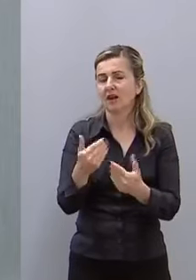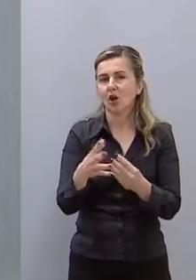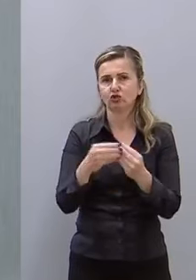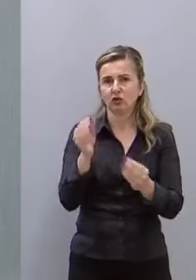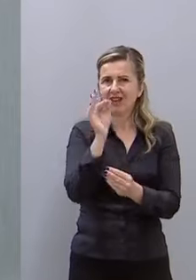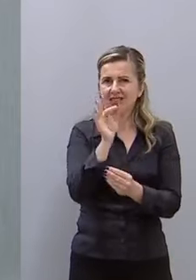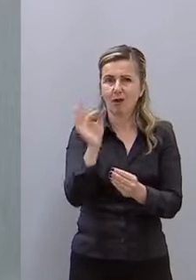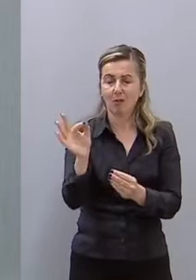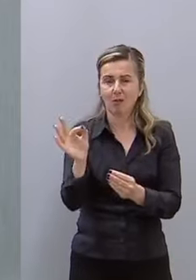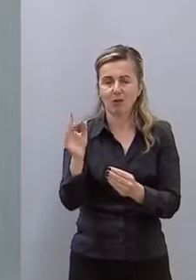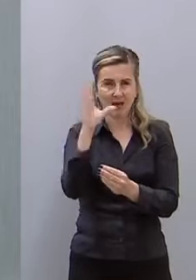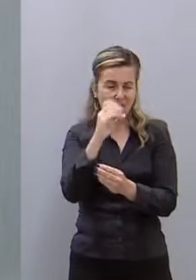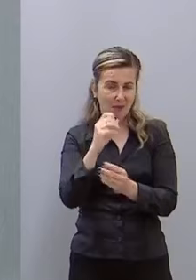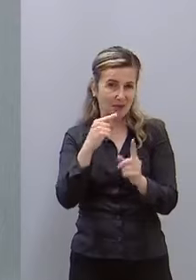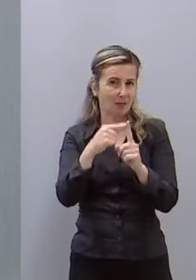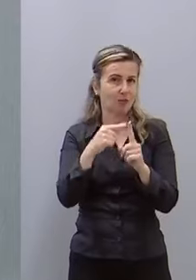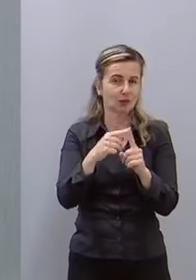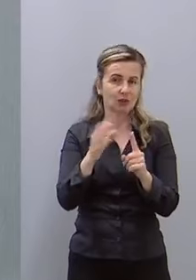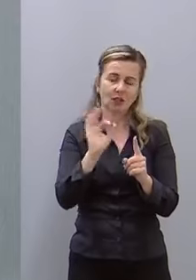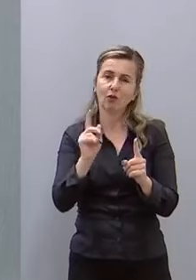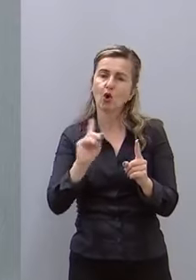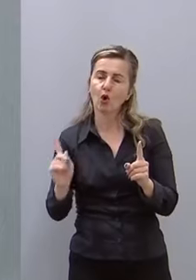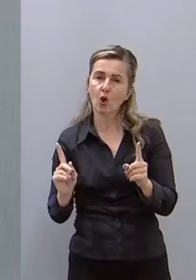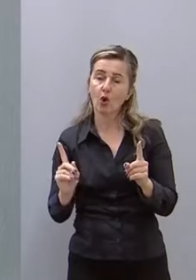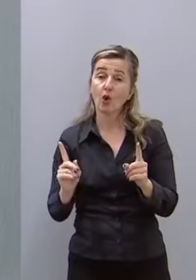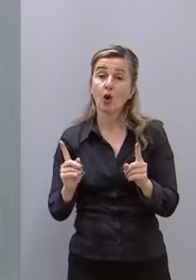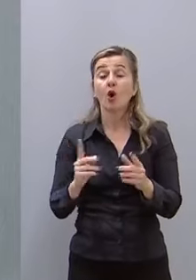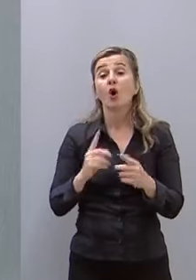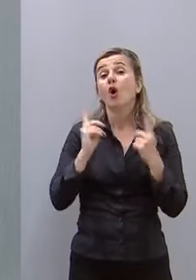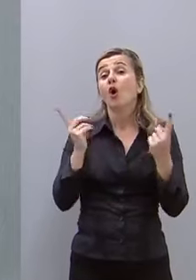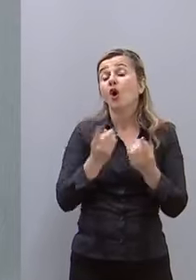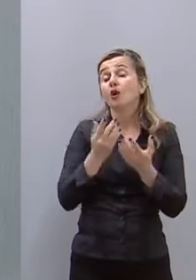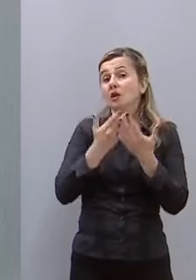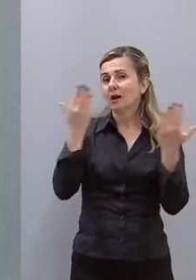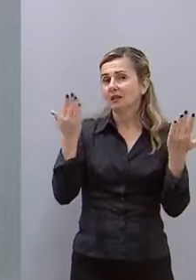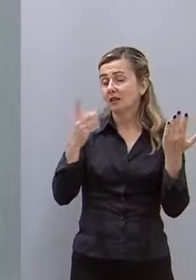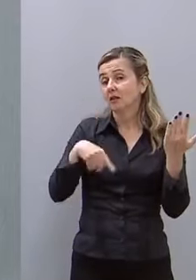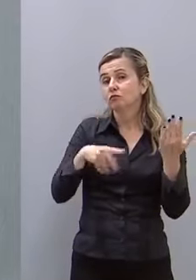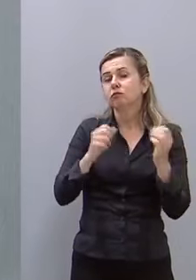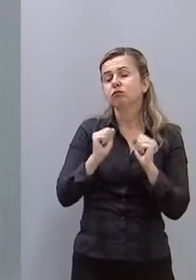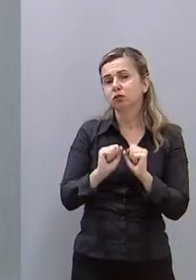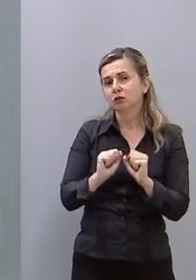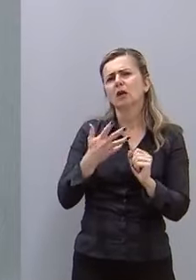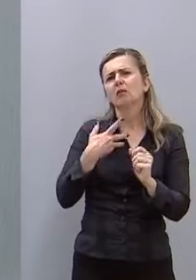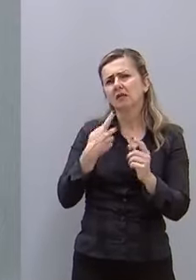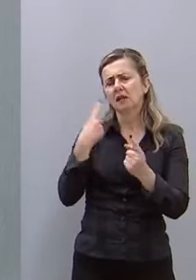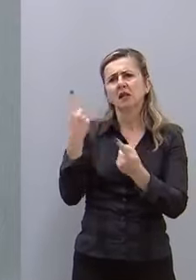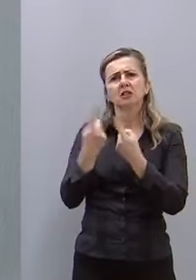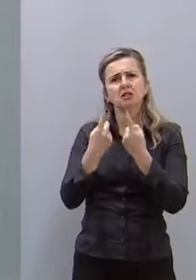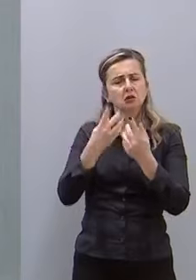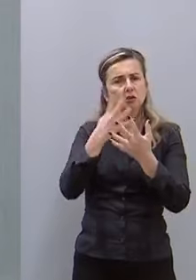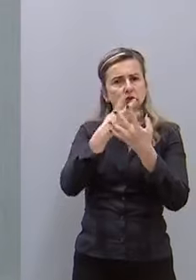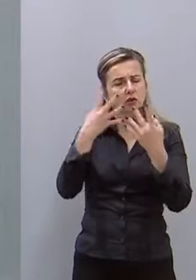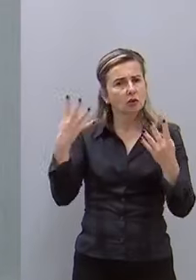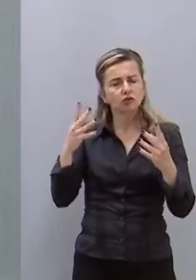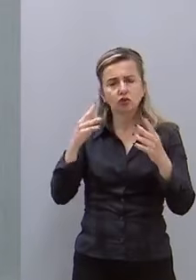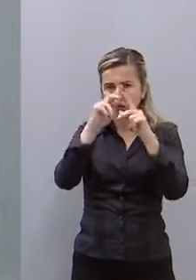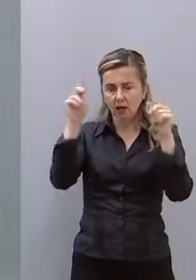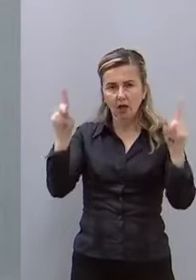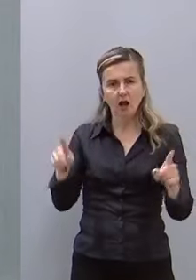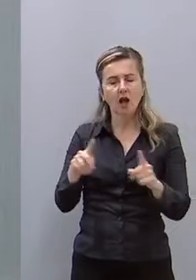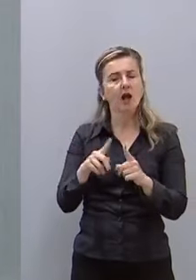tutto questo ci permette ovviamente ogni mattina di avere un quadro su come sta andando la situazione e questo sarà